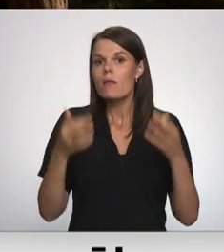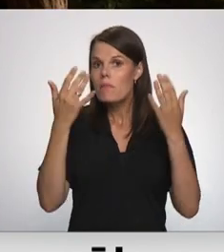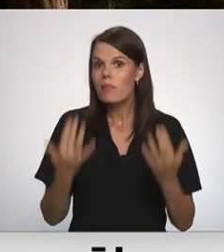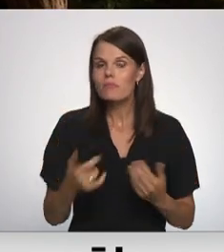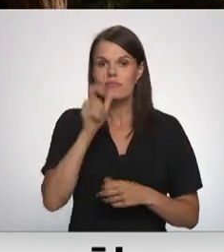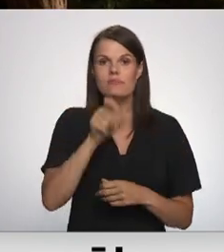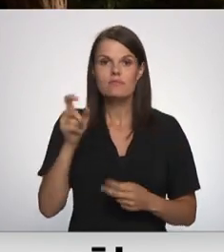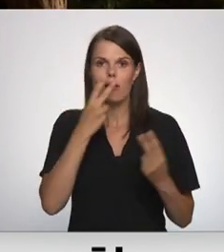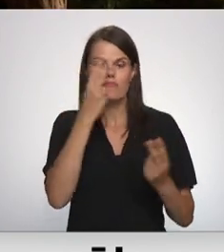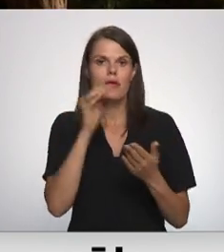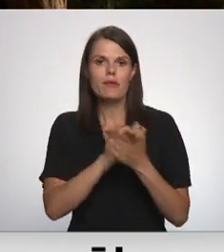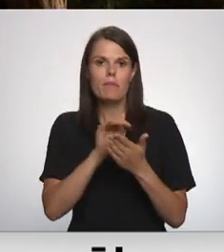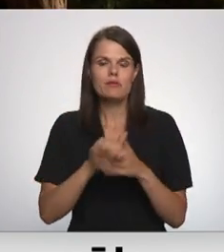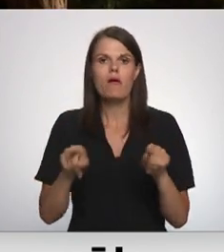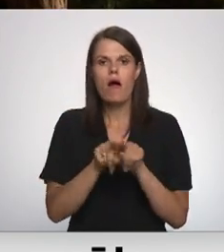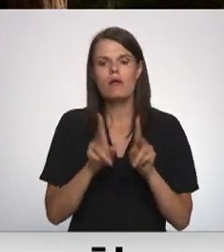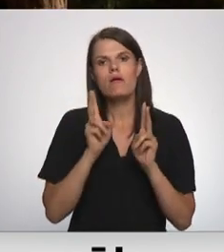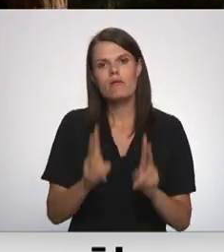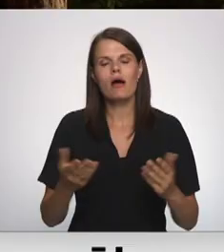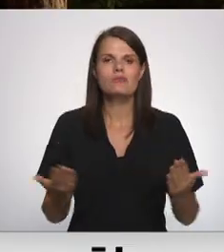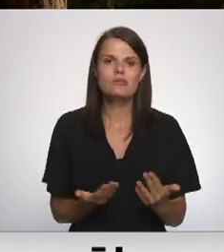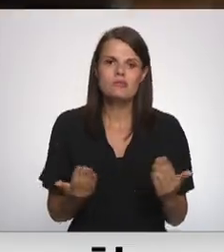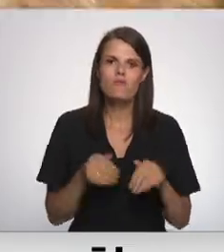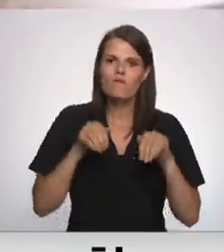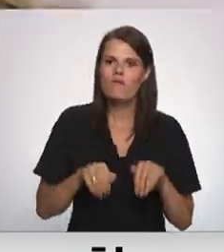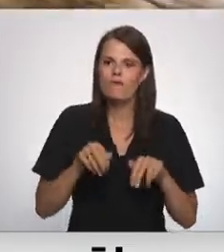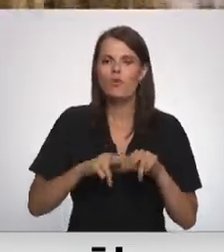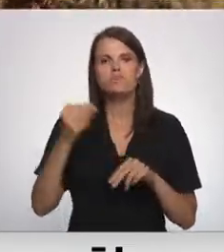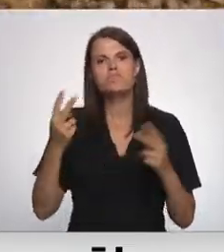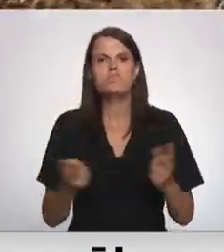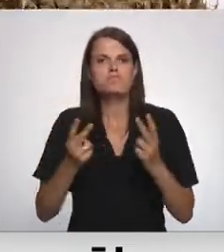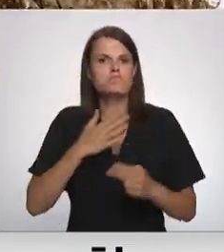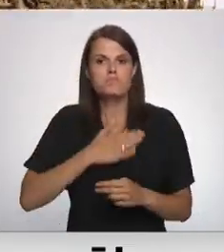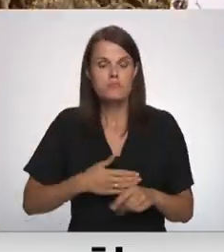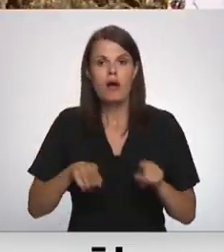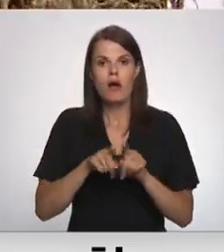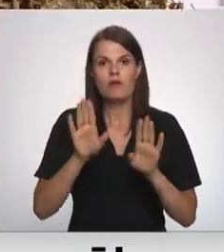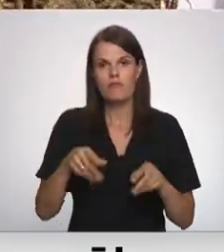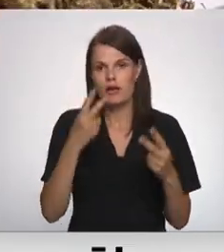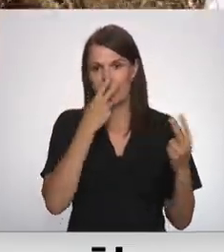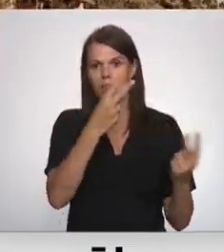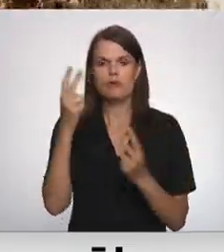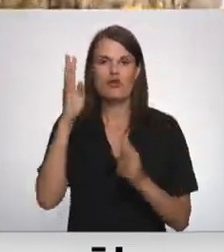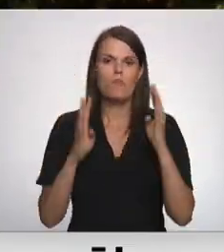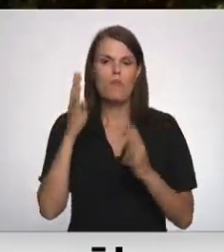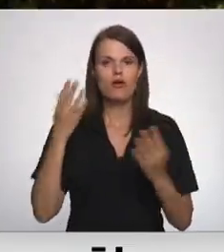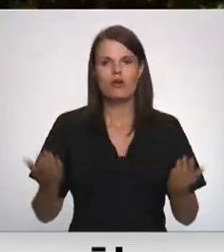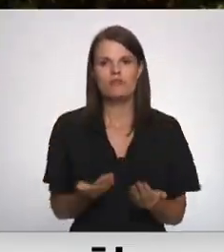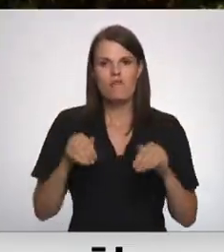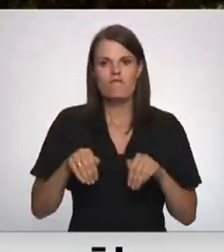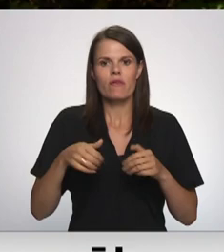varēja iepazīties arī ar kuplastu dzīvesveidu un paradumiem, kā arī aplūkot mežā dzīvojošo vāveru ligzdu.